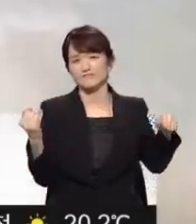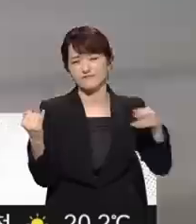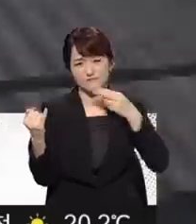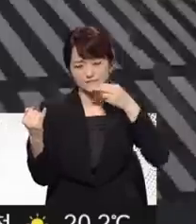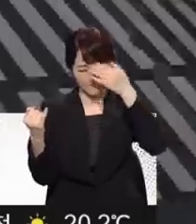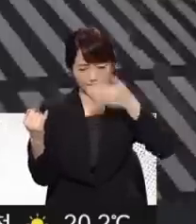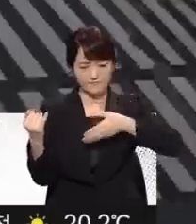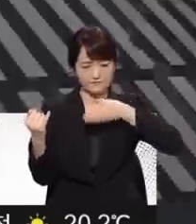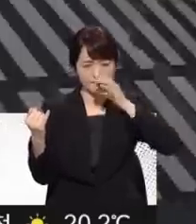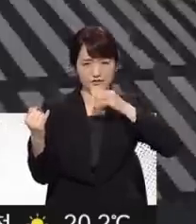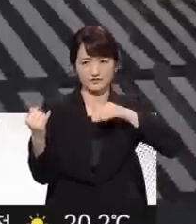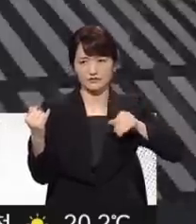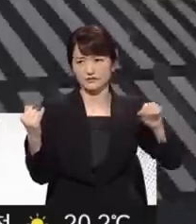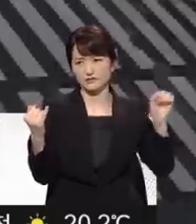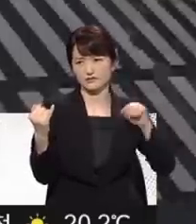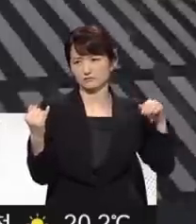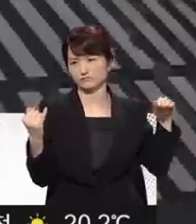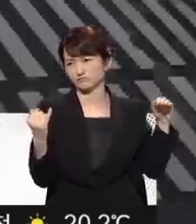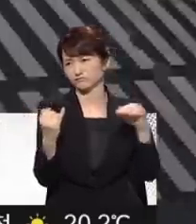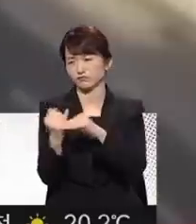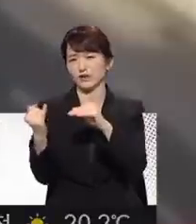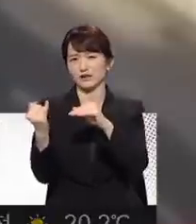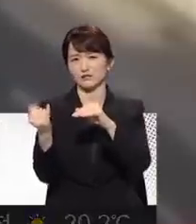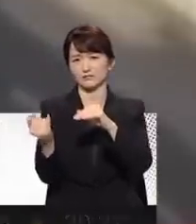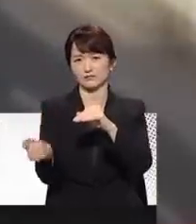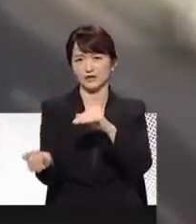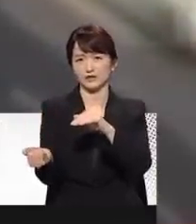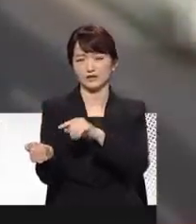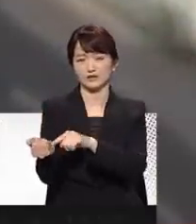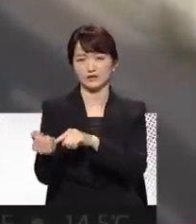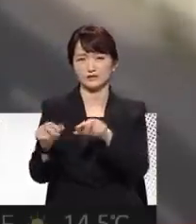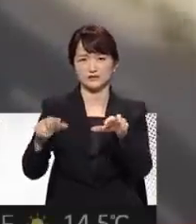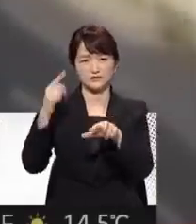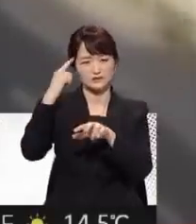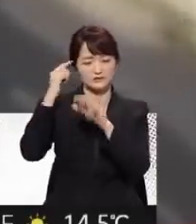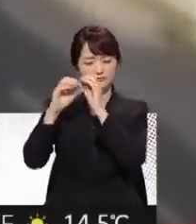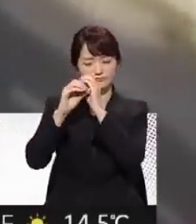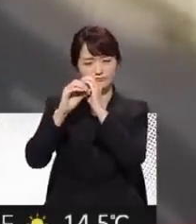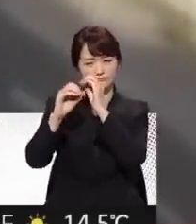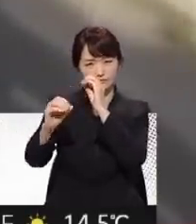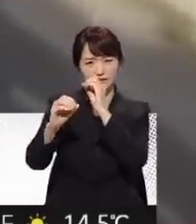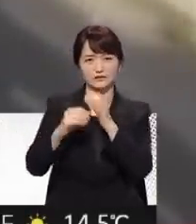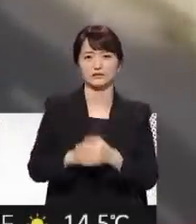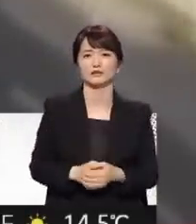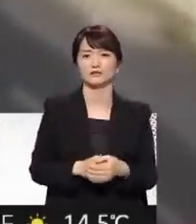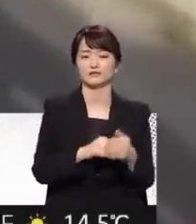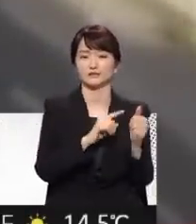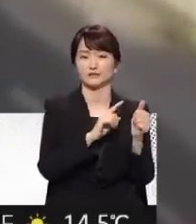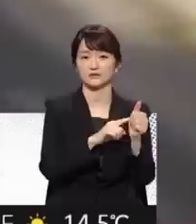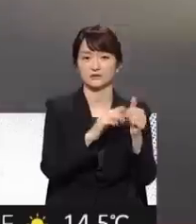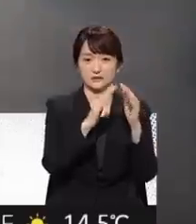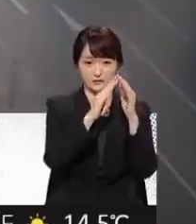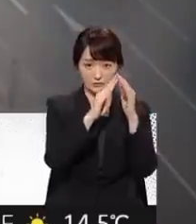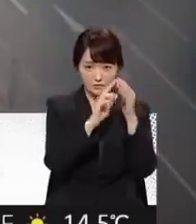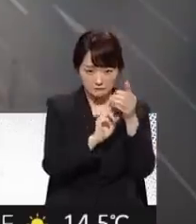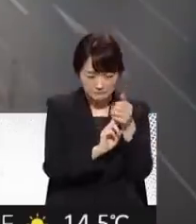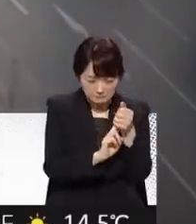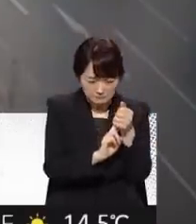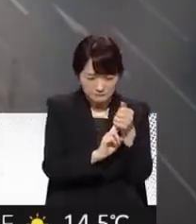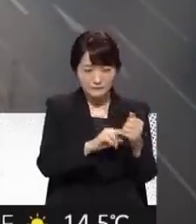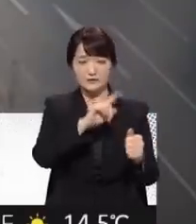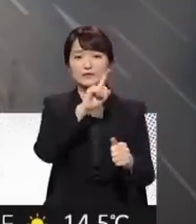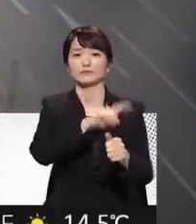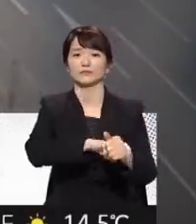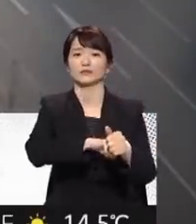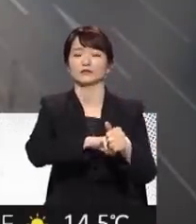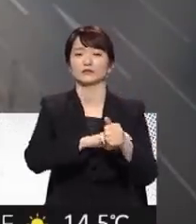차량에 치였습니다. 현재 의식불명 상태고요. 자, 저 가해자는 집에서 숨어있다가 체포가